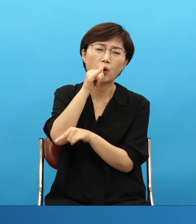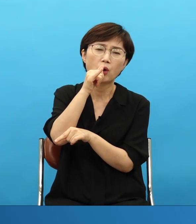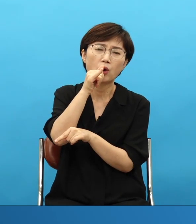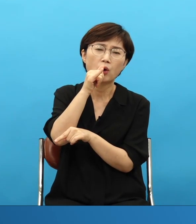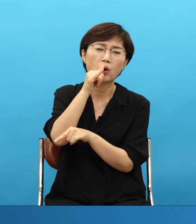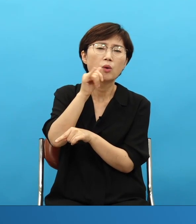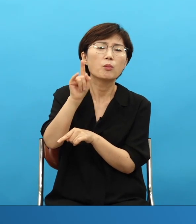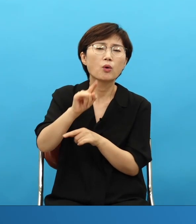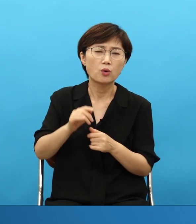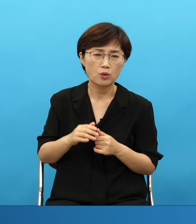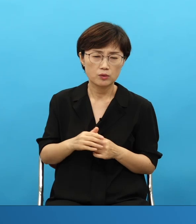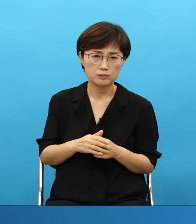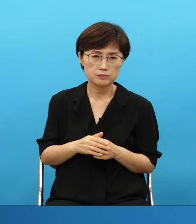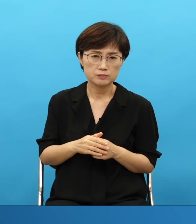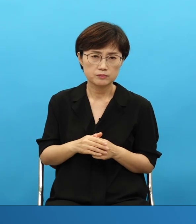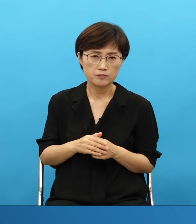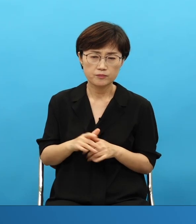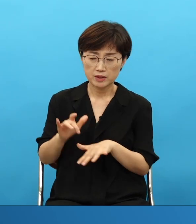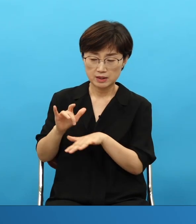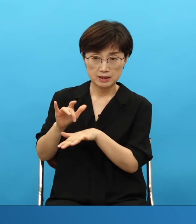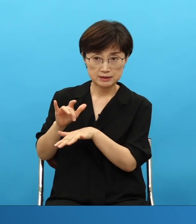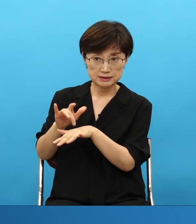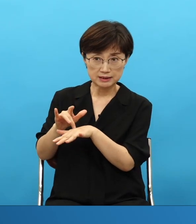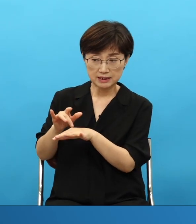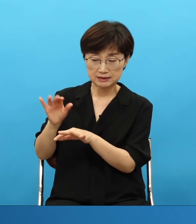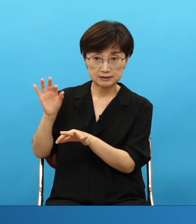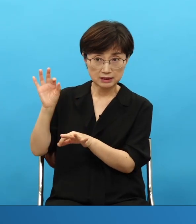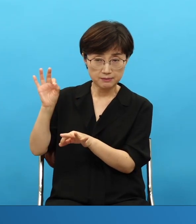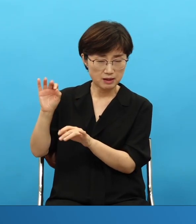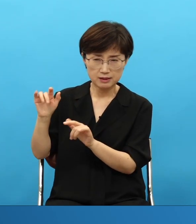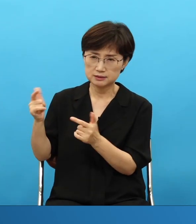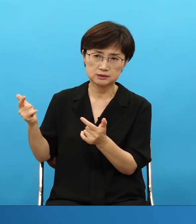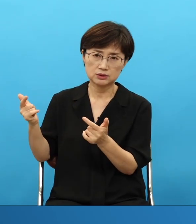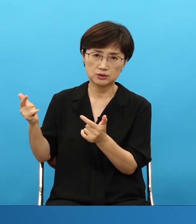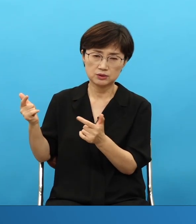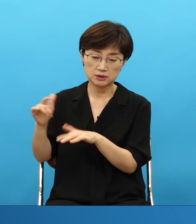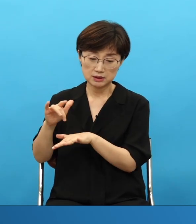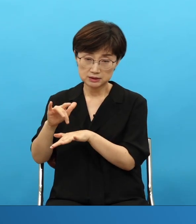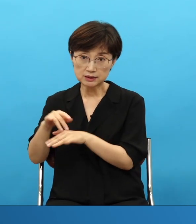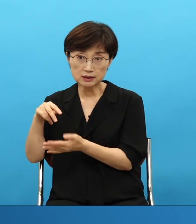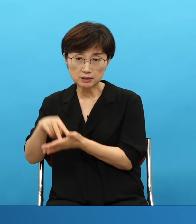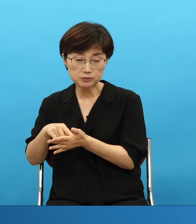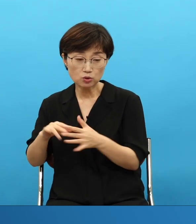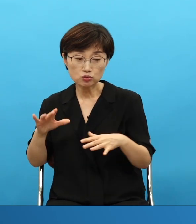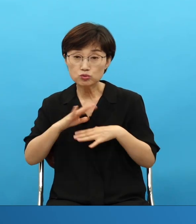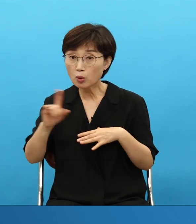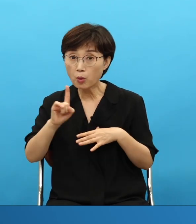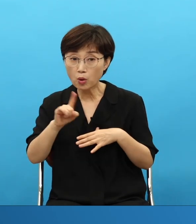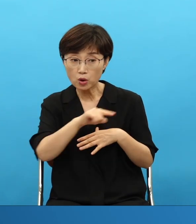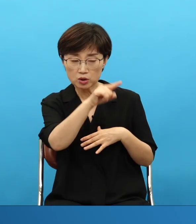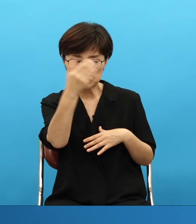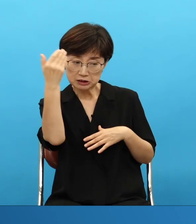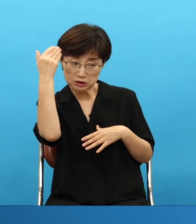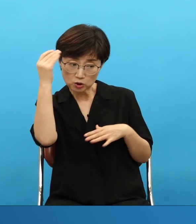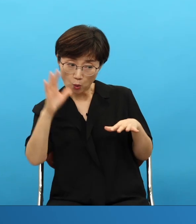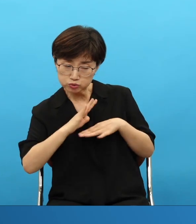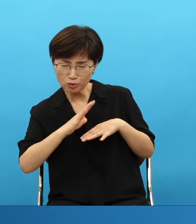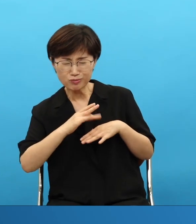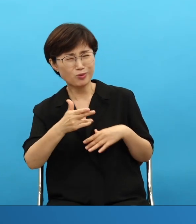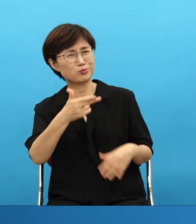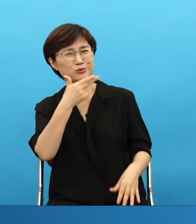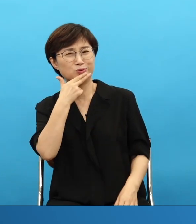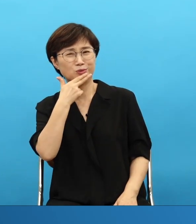know. 흑암 세력 사단은 여러분의 실력을 두려워하지 않습니다. Satan and the force of darkness, they're not afraid. 여러분의